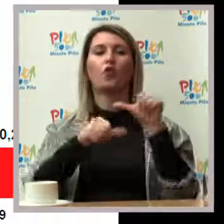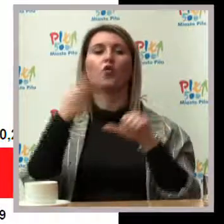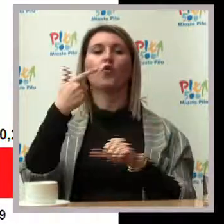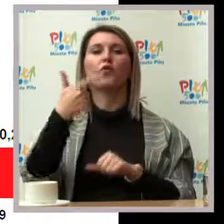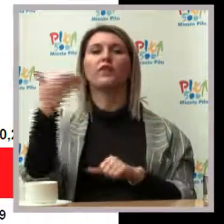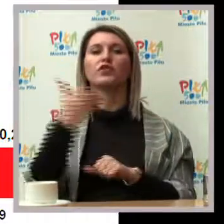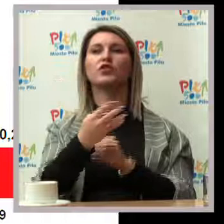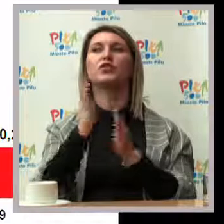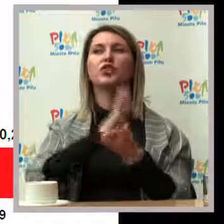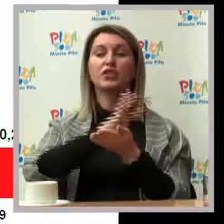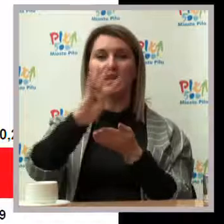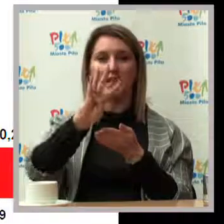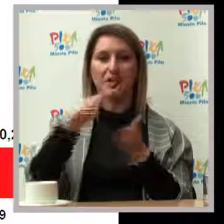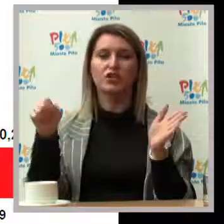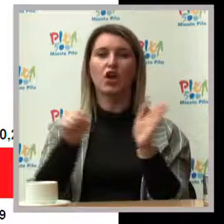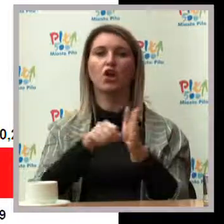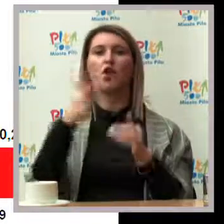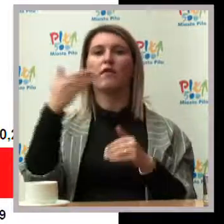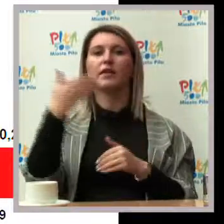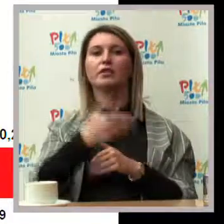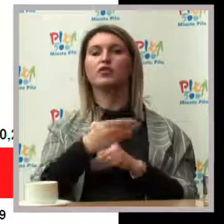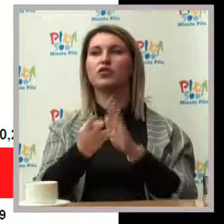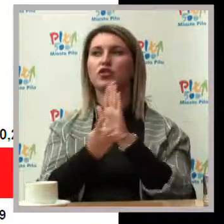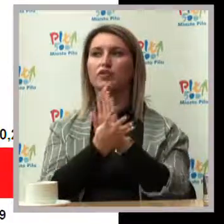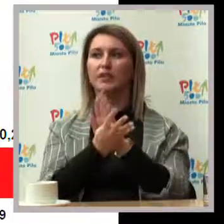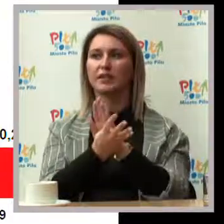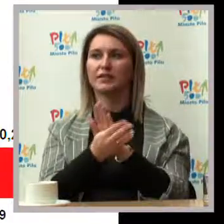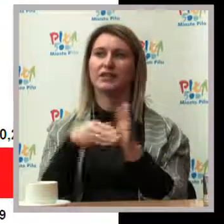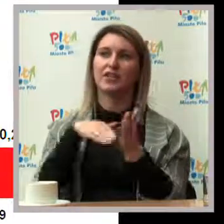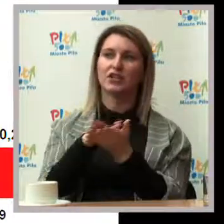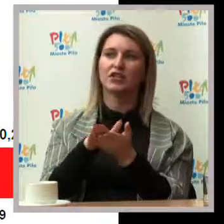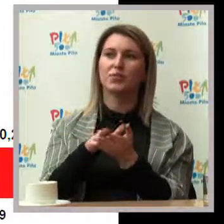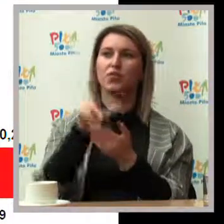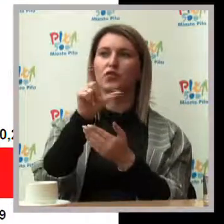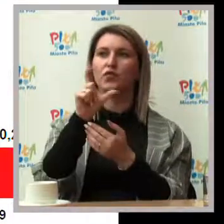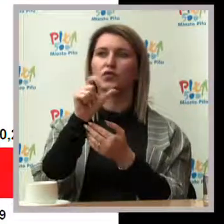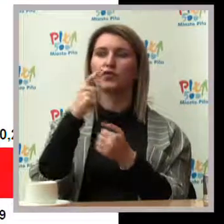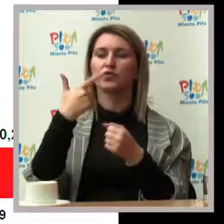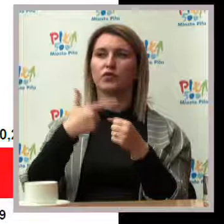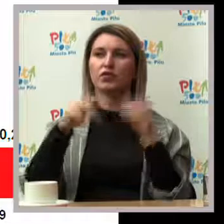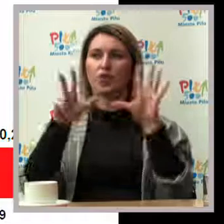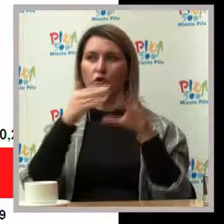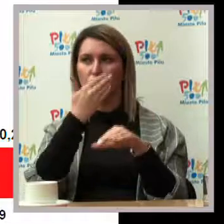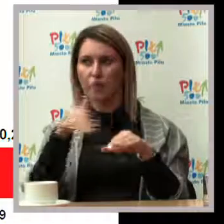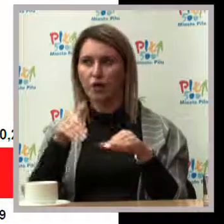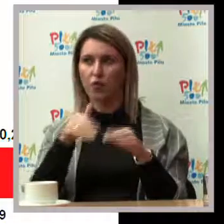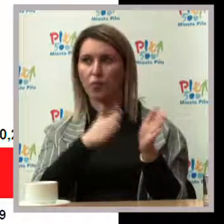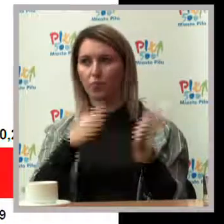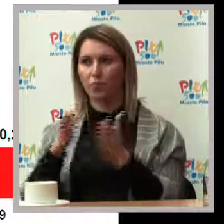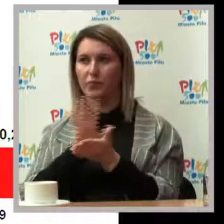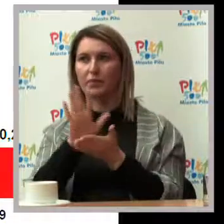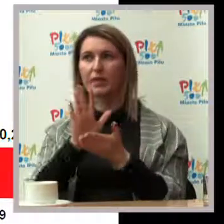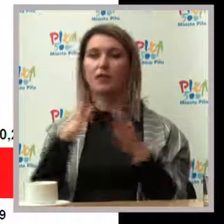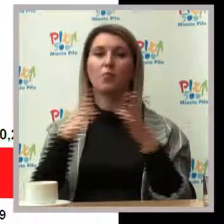bieżące i majątkowe. Rozpoczynaliśmy w roku 2014 od poziomu 228 milionów. Potem w roku 2015 było